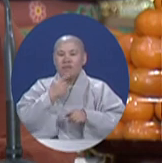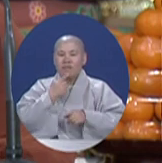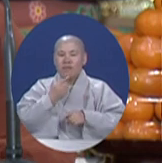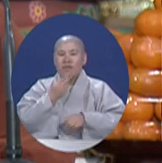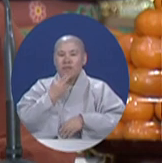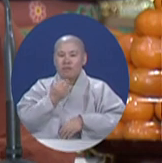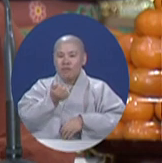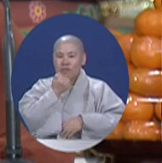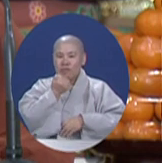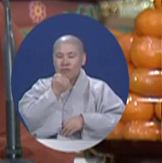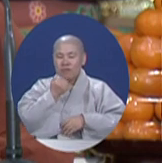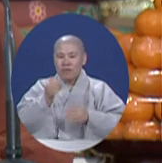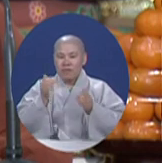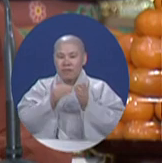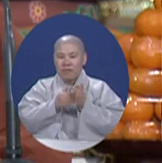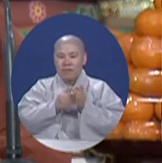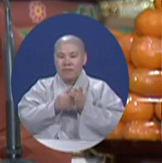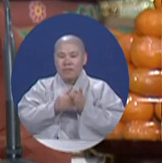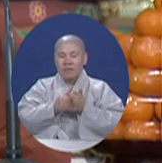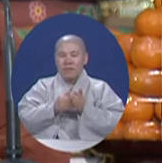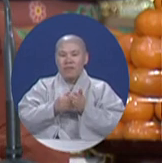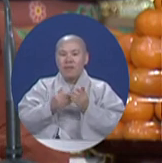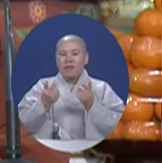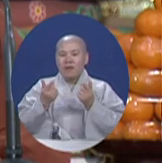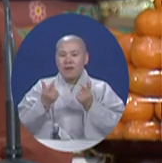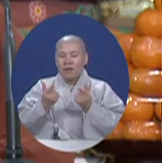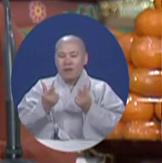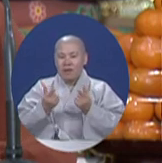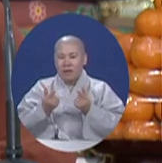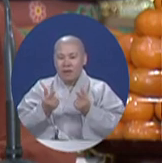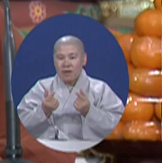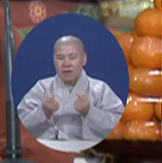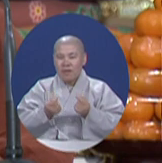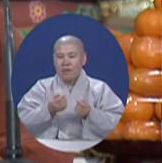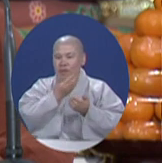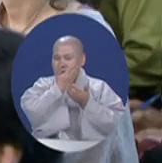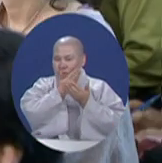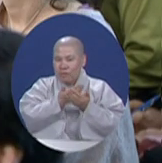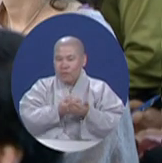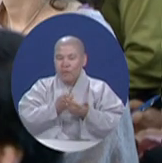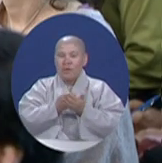말았어요. 이제 이런 게 참 중요한 법문입니다.